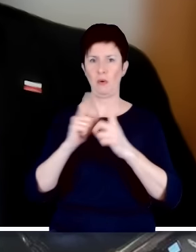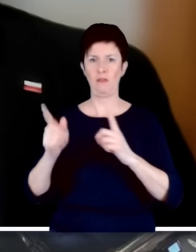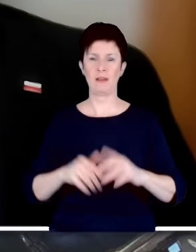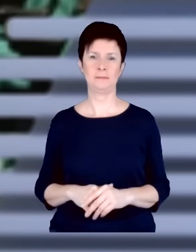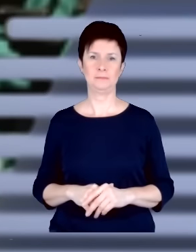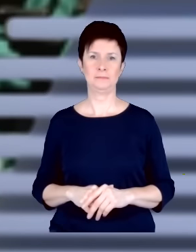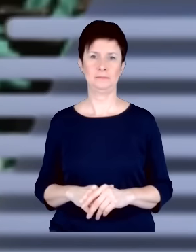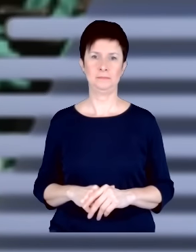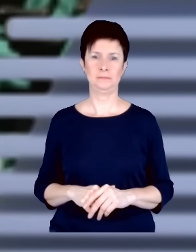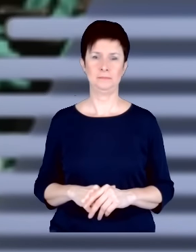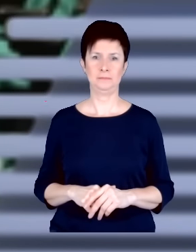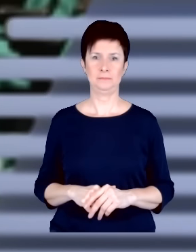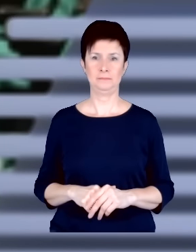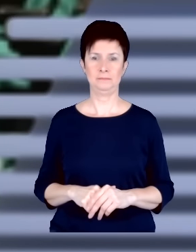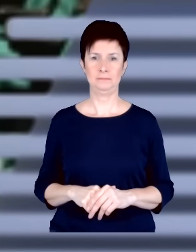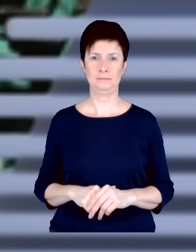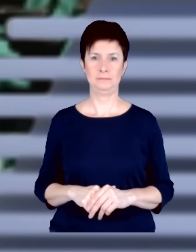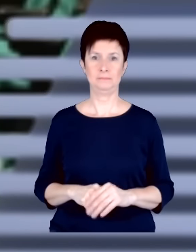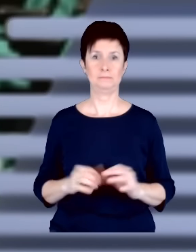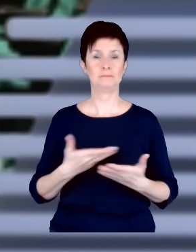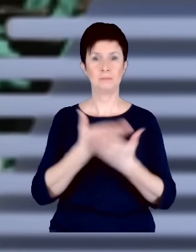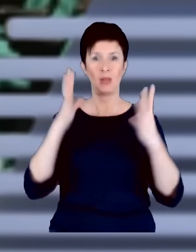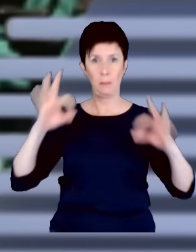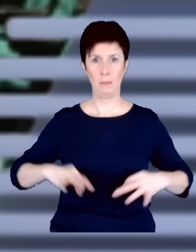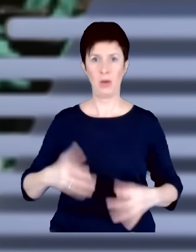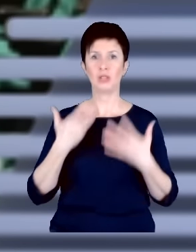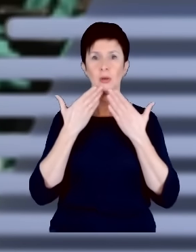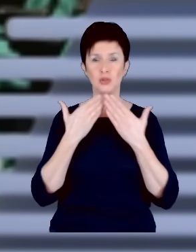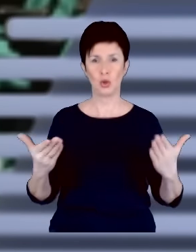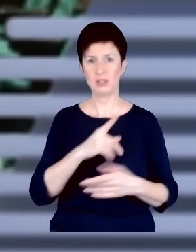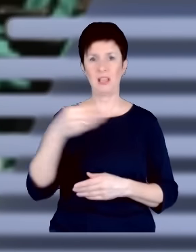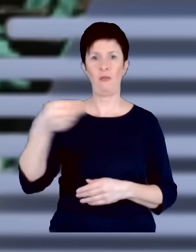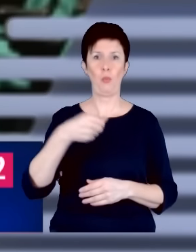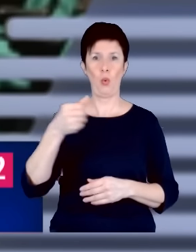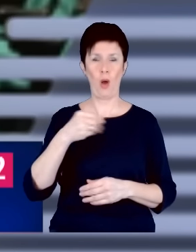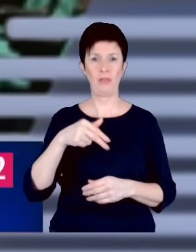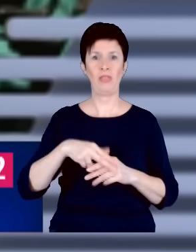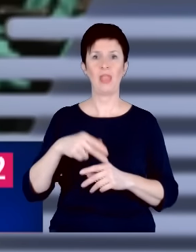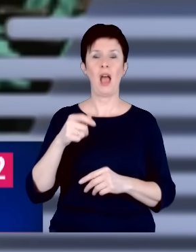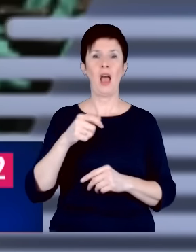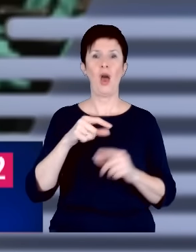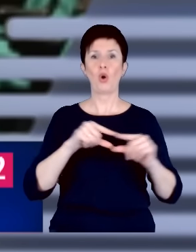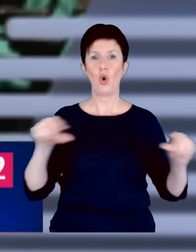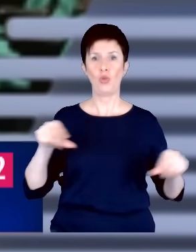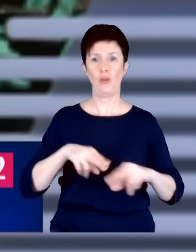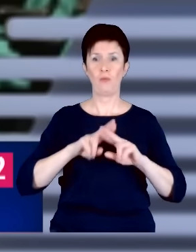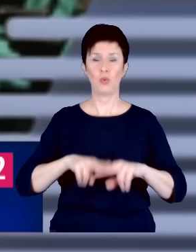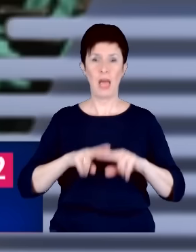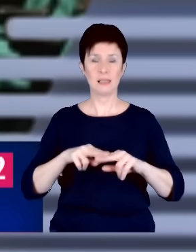bardzo dziękuję. A państwu chciałem podziękować serdecznie za wpłaty, jakie trafiają na konto naszej fundacji, dzięki